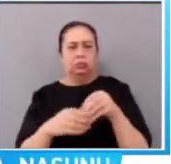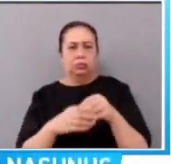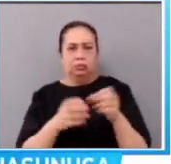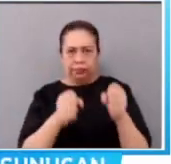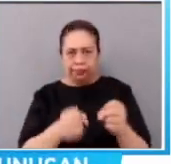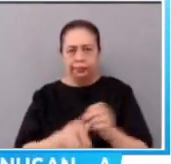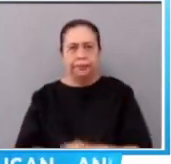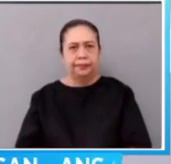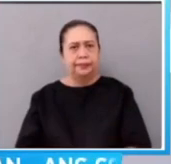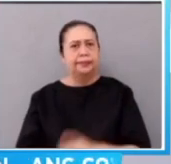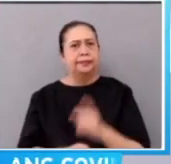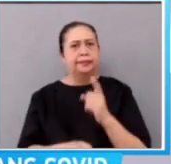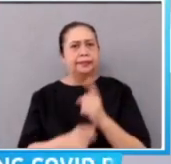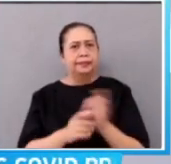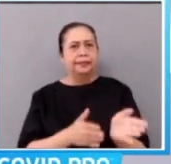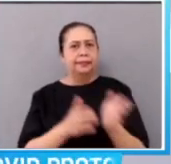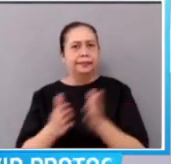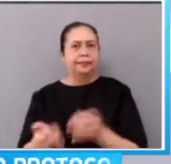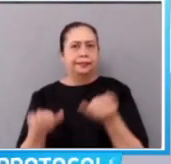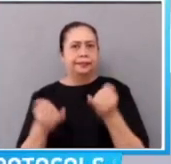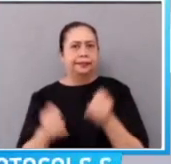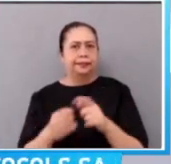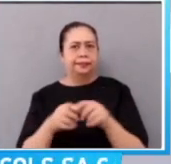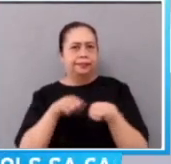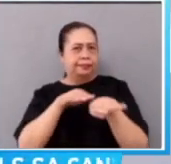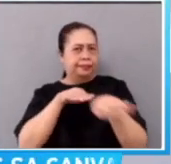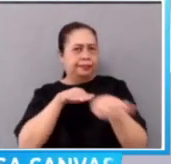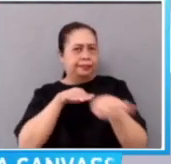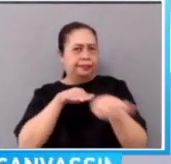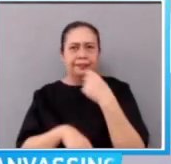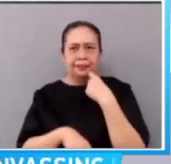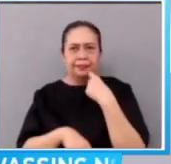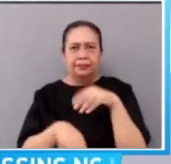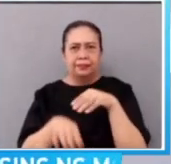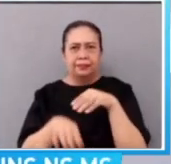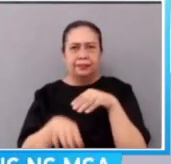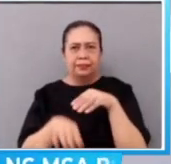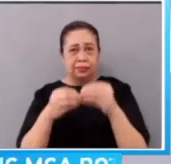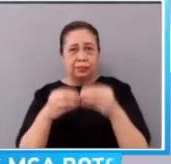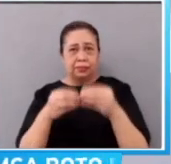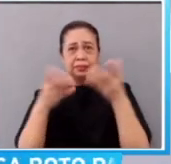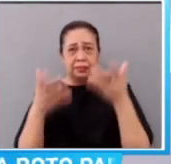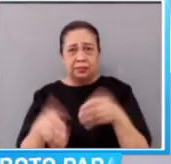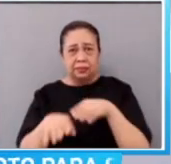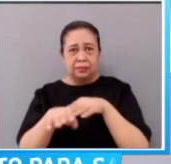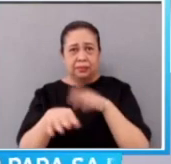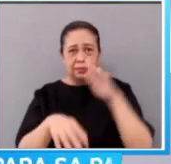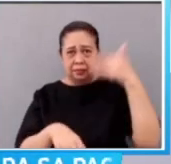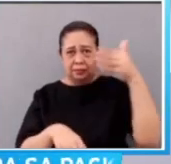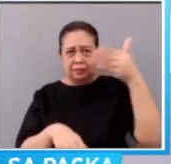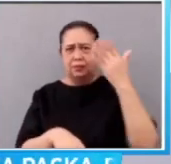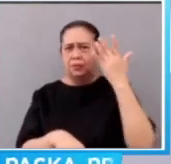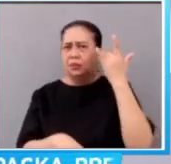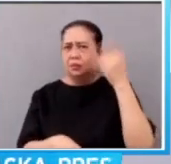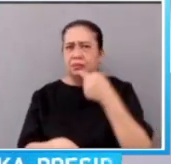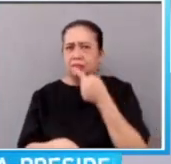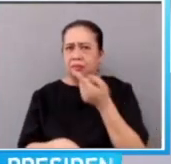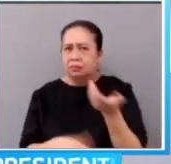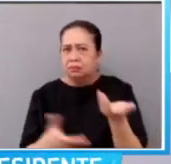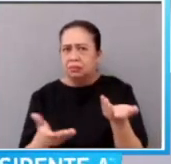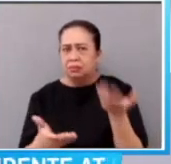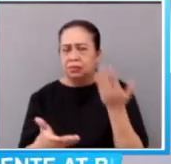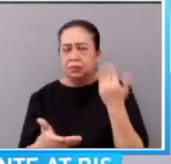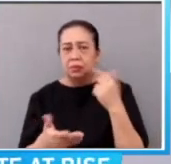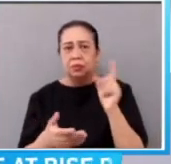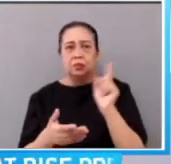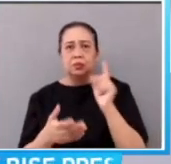naman po tayo sa issue ng traffic. Nabanggit po ninyo na mas bibigat pa yung traffic in the coming days. Bakit po nasabi ito at ano bang mapaghahanda